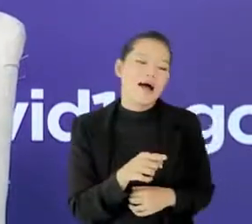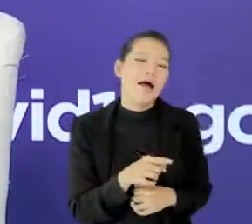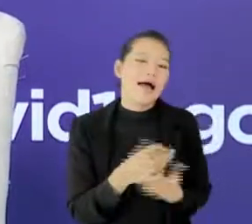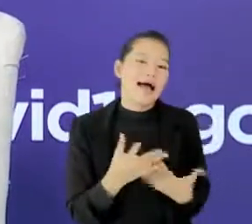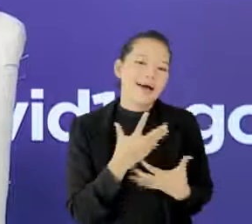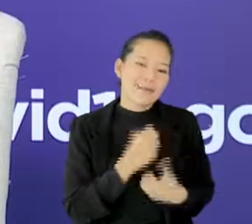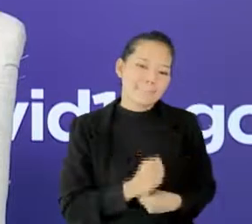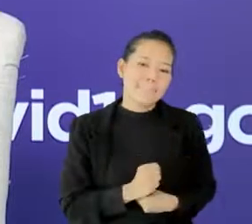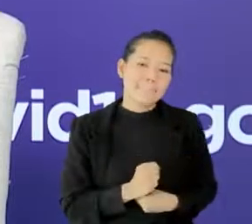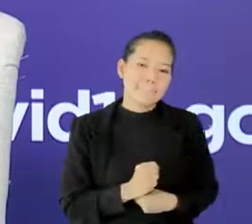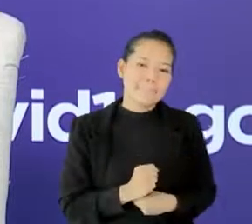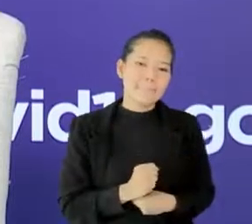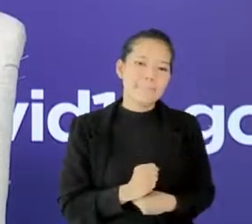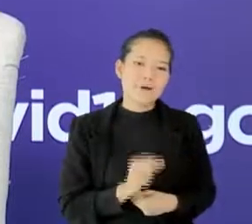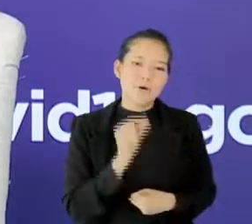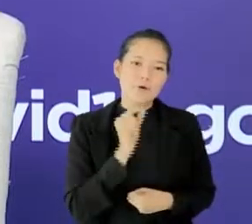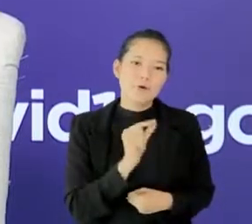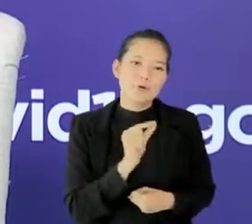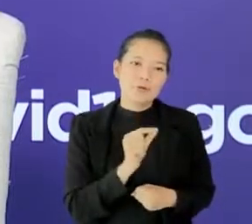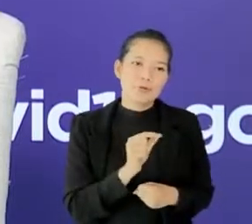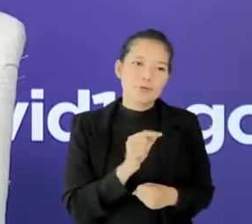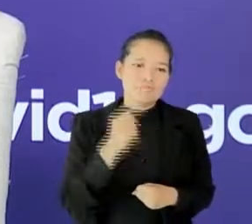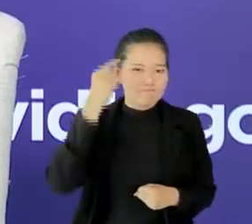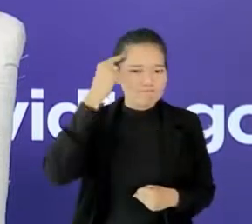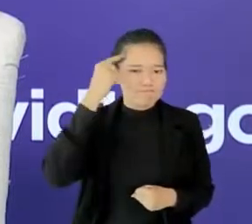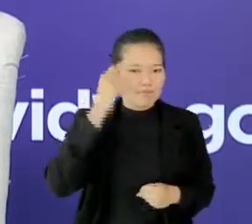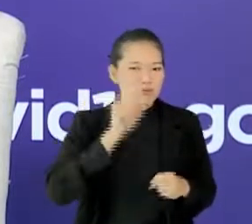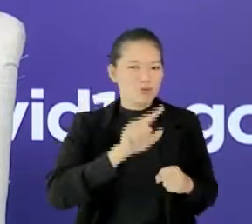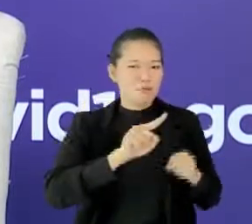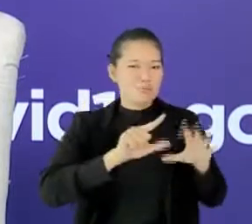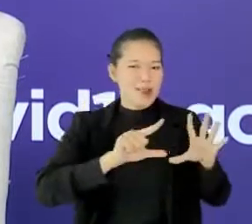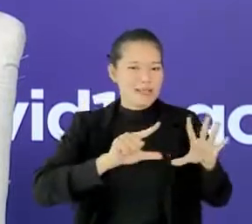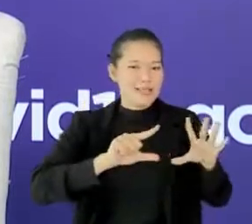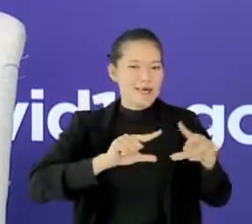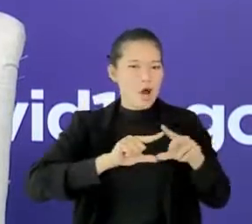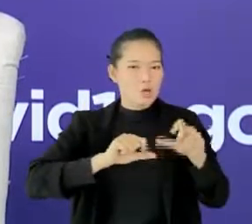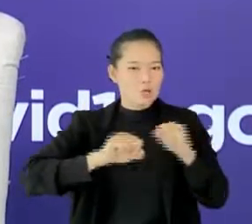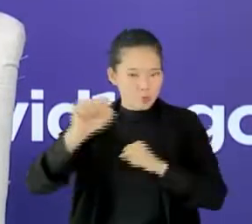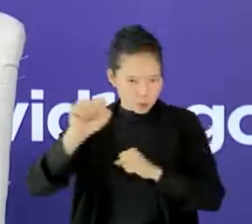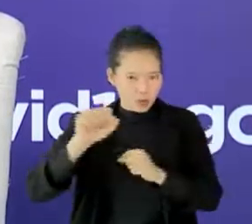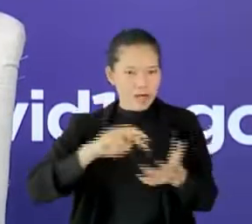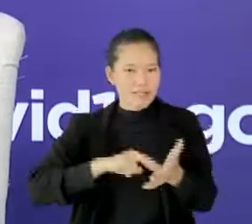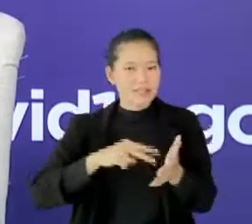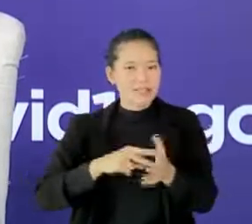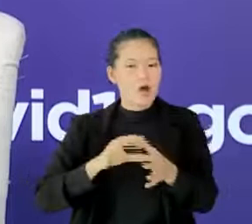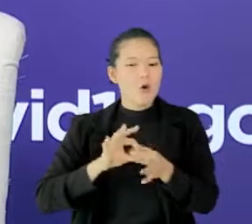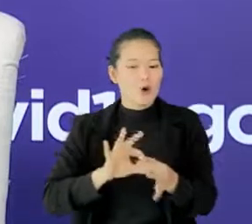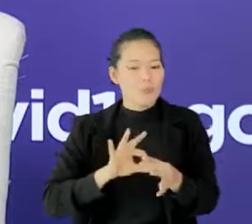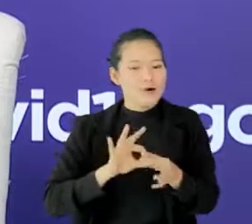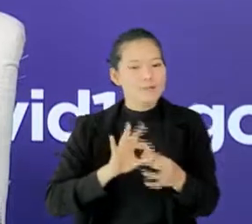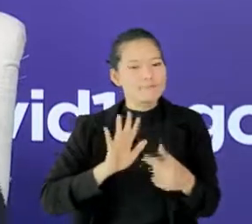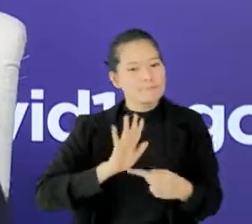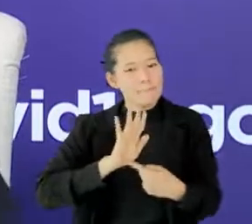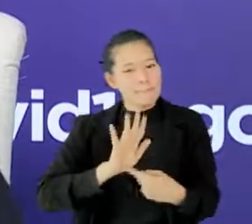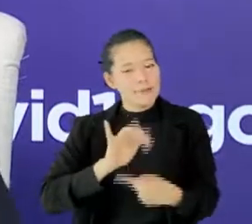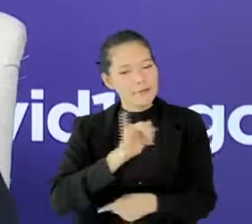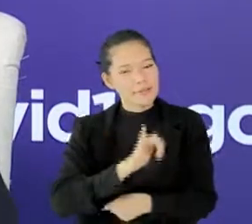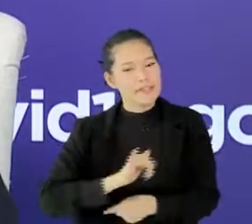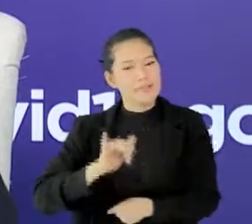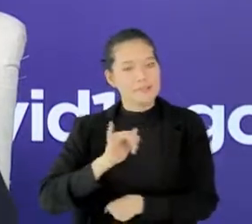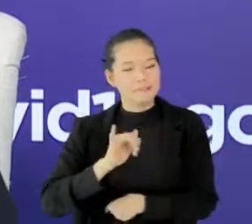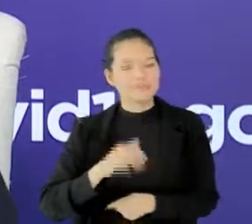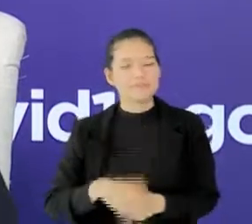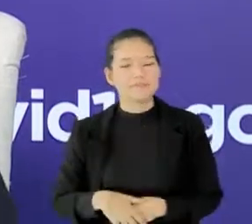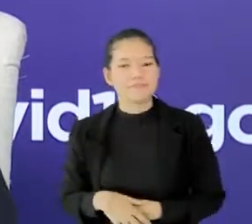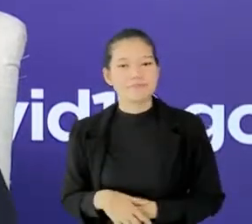kita harapkan, kita dalam rangka 17 Agustus ini kita bisa tampil bareng, berkolaborasi bareng